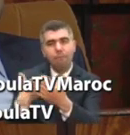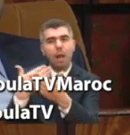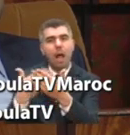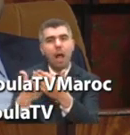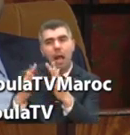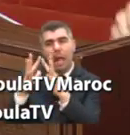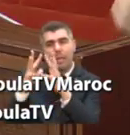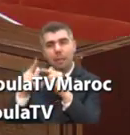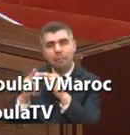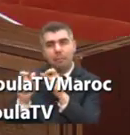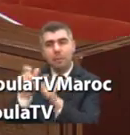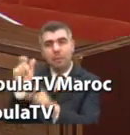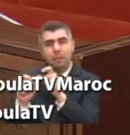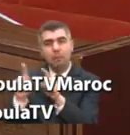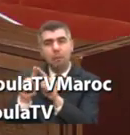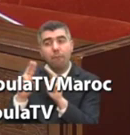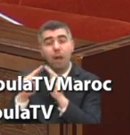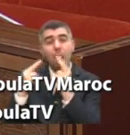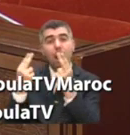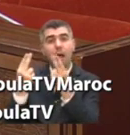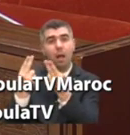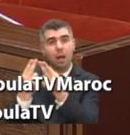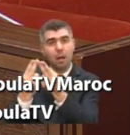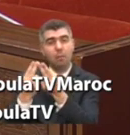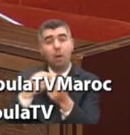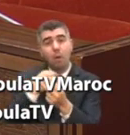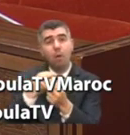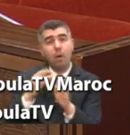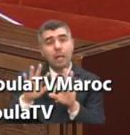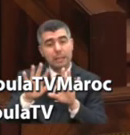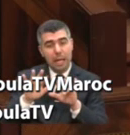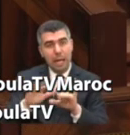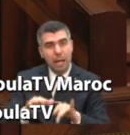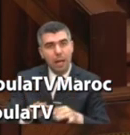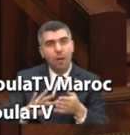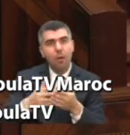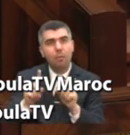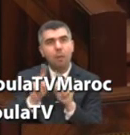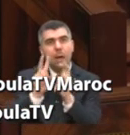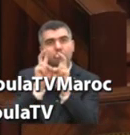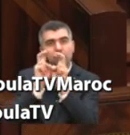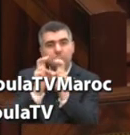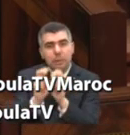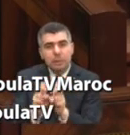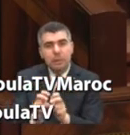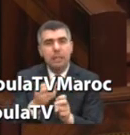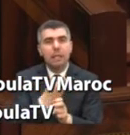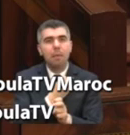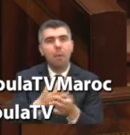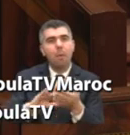للمنظمات الدولية المختصة في مجال الصحة والتي تقول بأن هناك تراجع في خدمات قطاع الصحة.